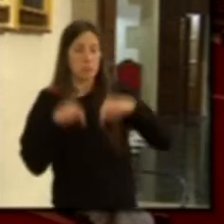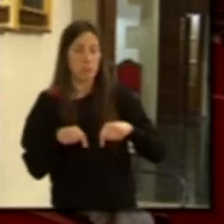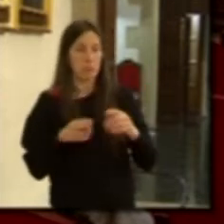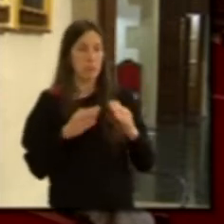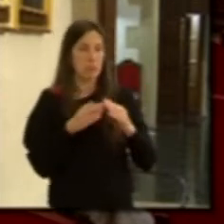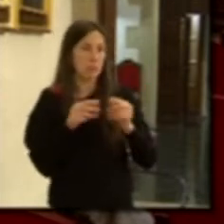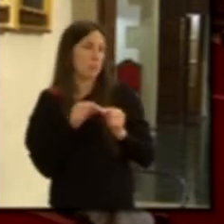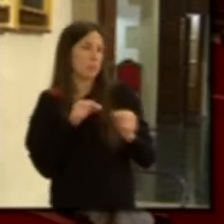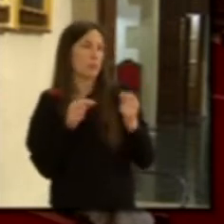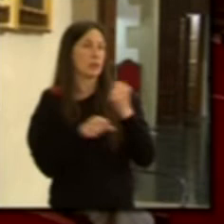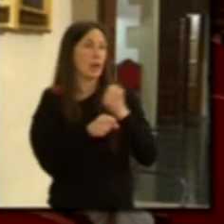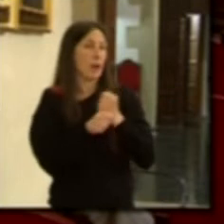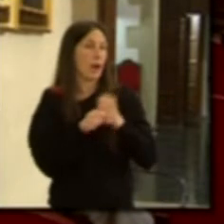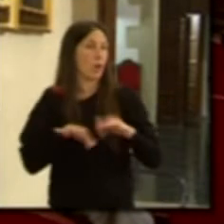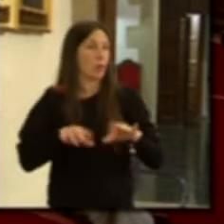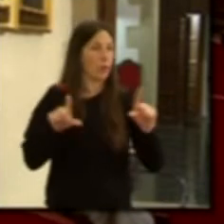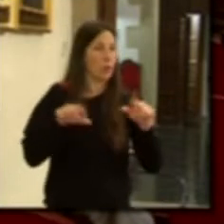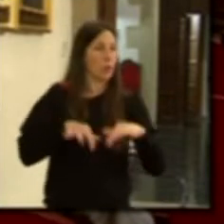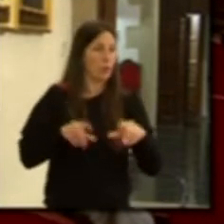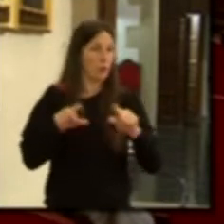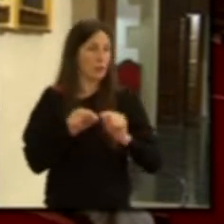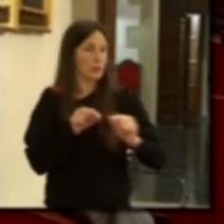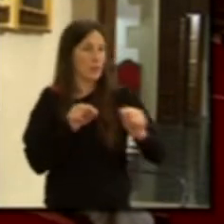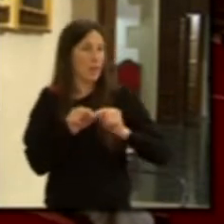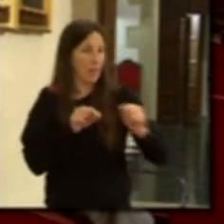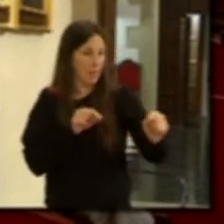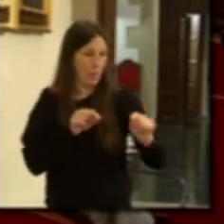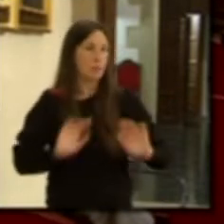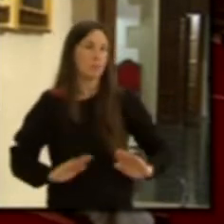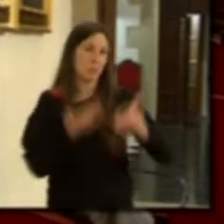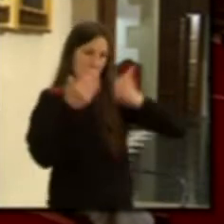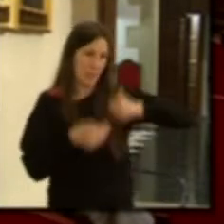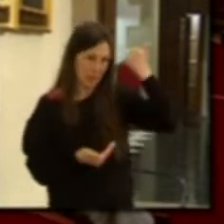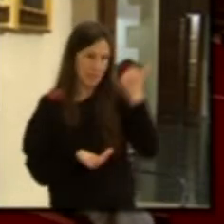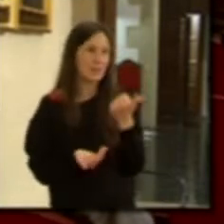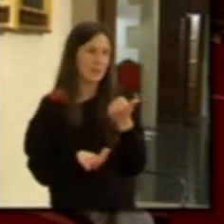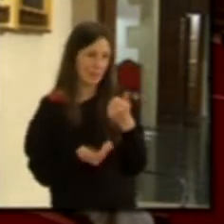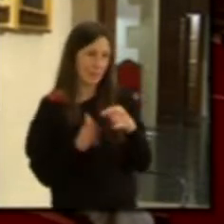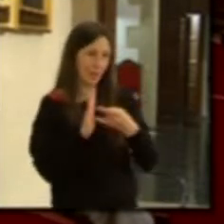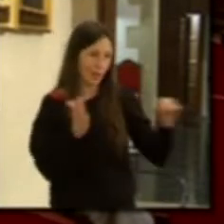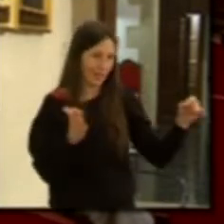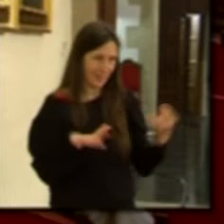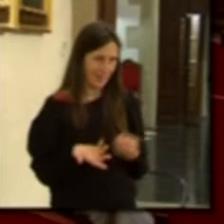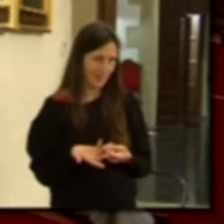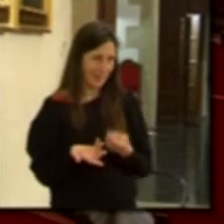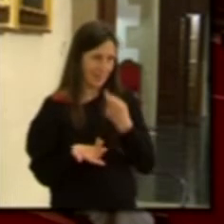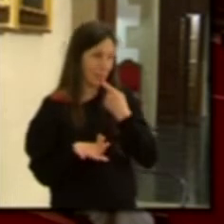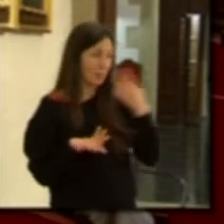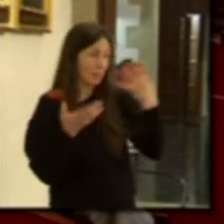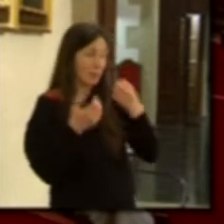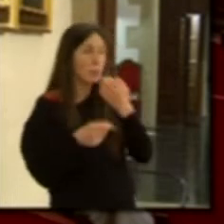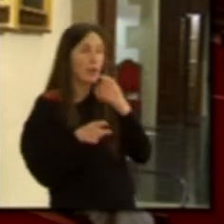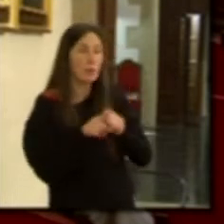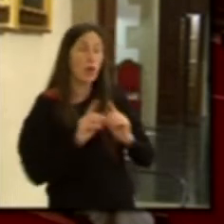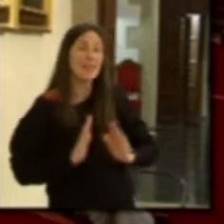menys afectada. Per exemple, veiem San Francisco, és un bon exemple. A San Francisco, una bona part de la població treballa en el sector de tecnologies